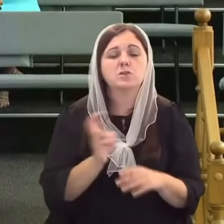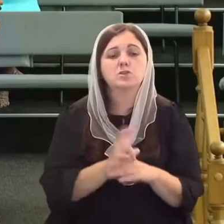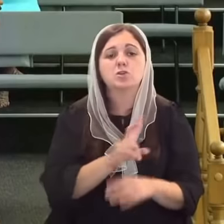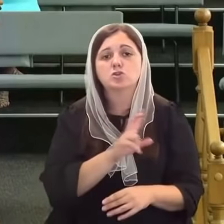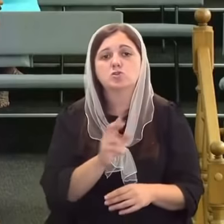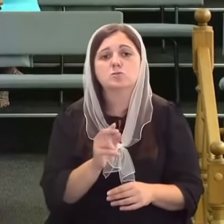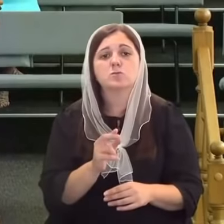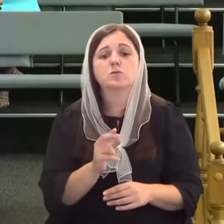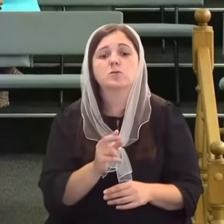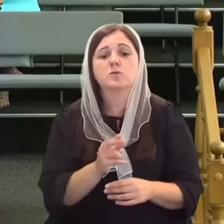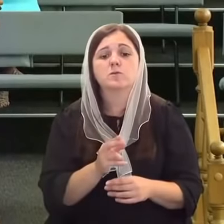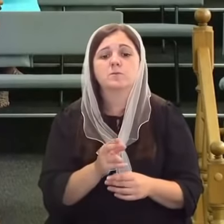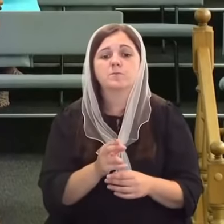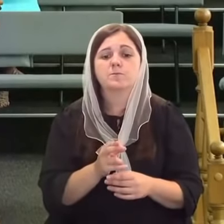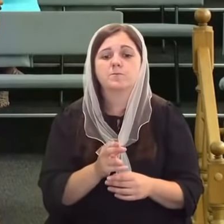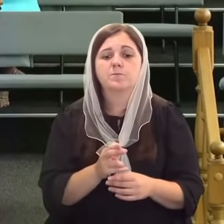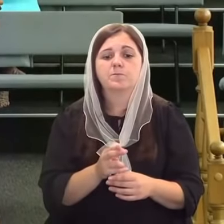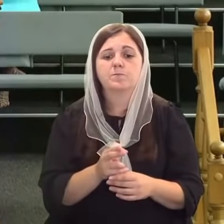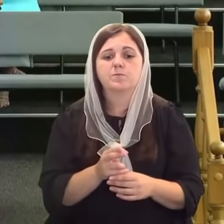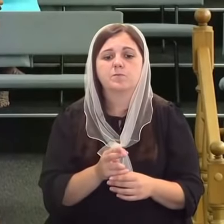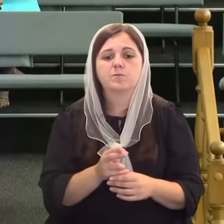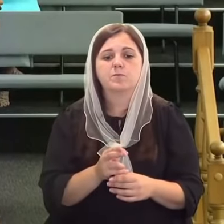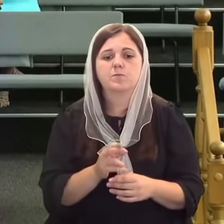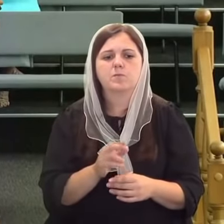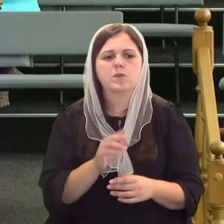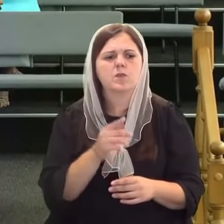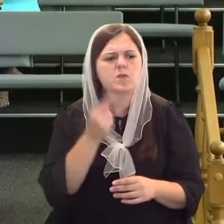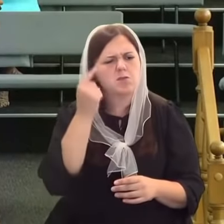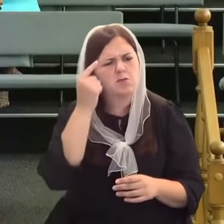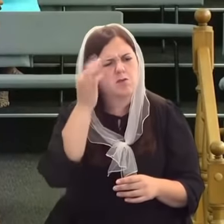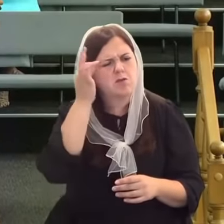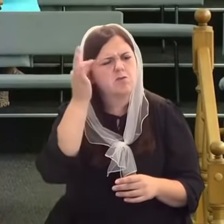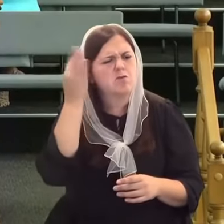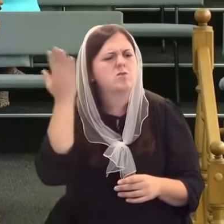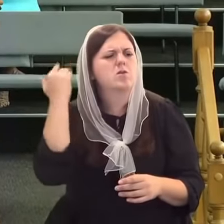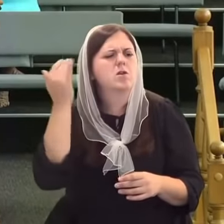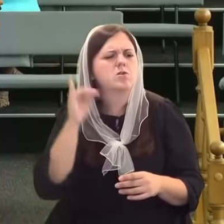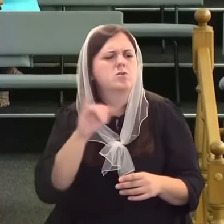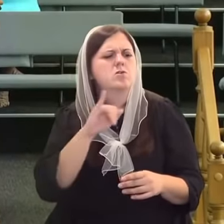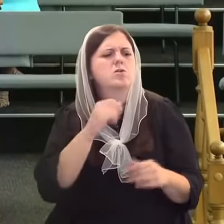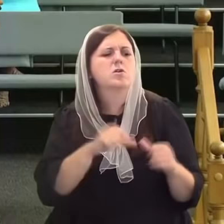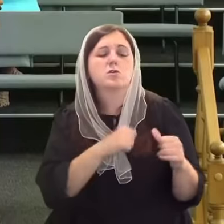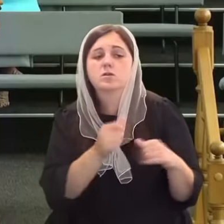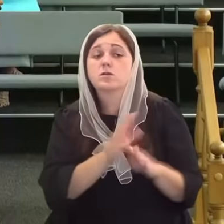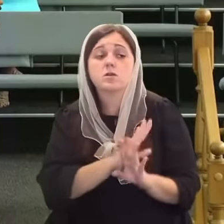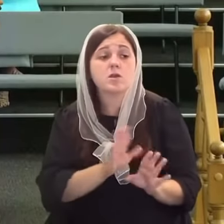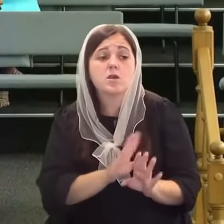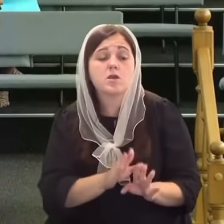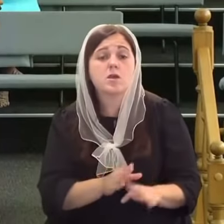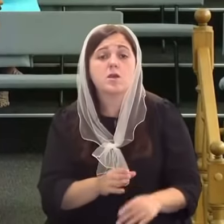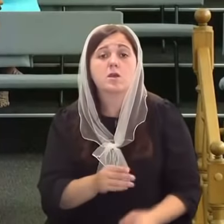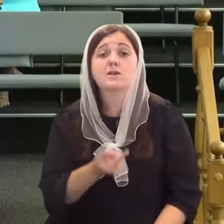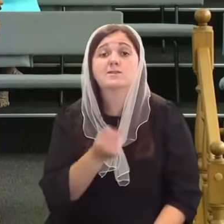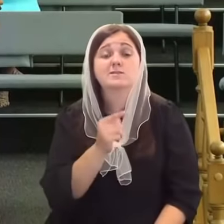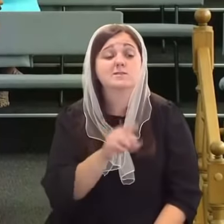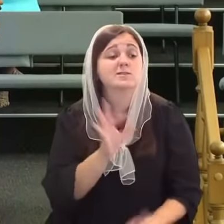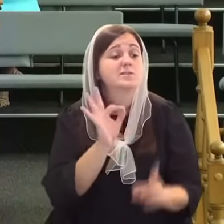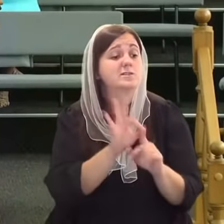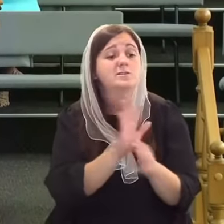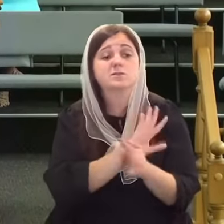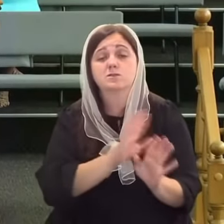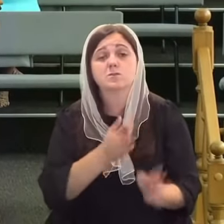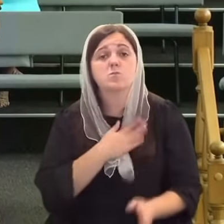не упрекать. Я пришел, чтобы не напомнить ей ее ошибку, ее грех. Ни в коем случае. Это не цель